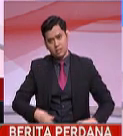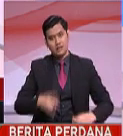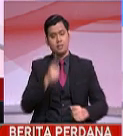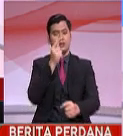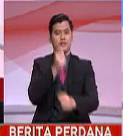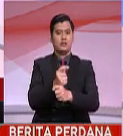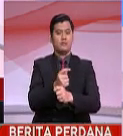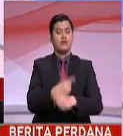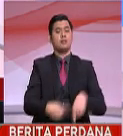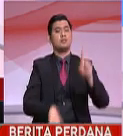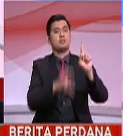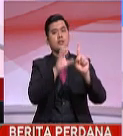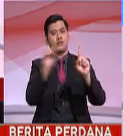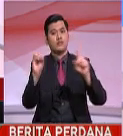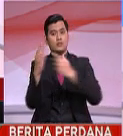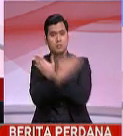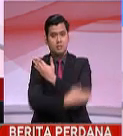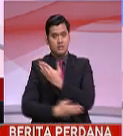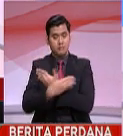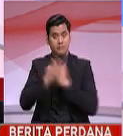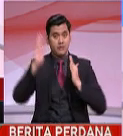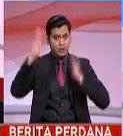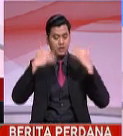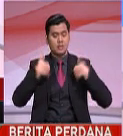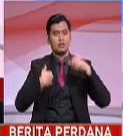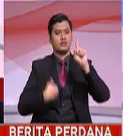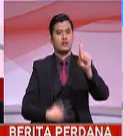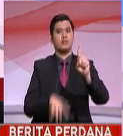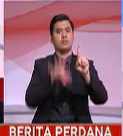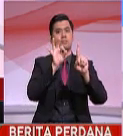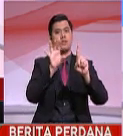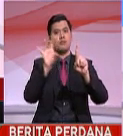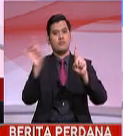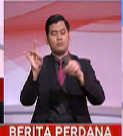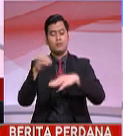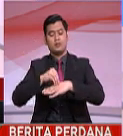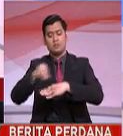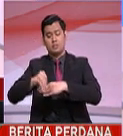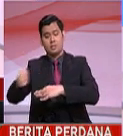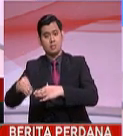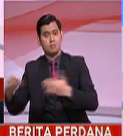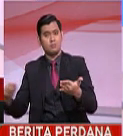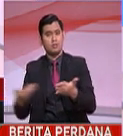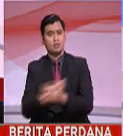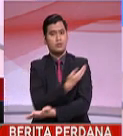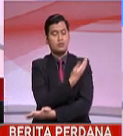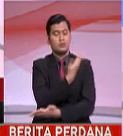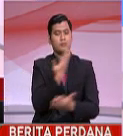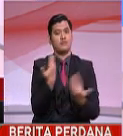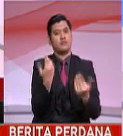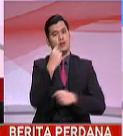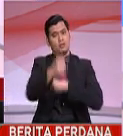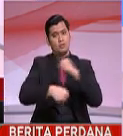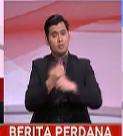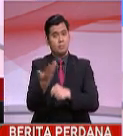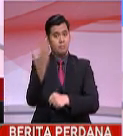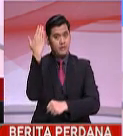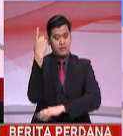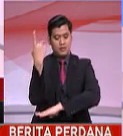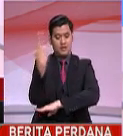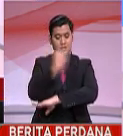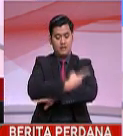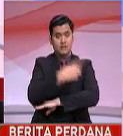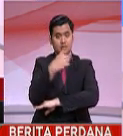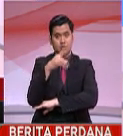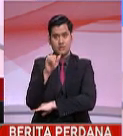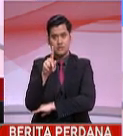Malaysia sahaja, 198 kes jangkitan baru dicatat sepanjang tahun lepas. Sebenar Hari Kusta Sedunia